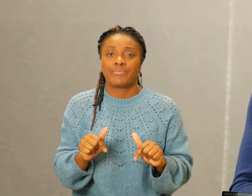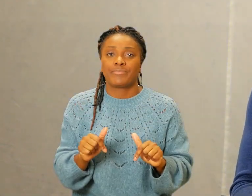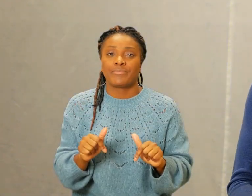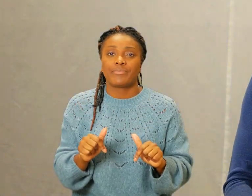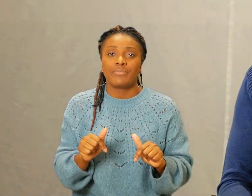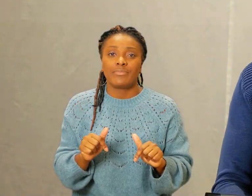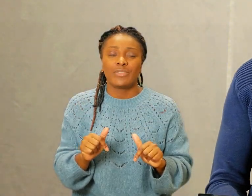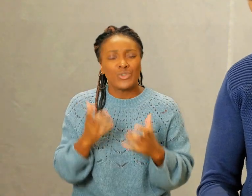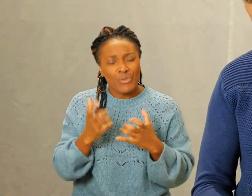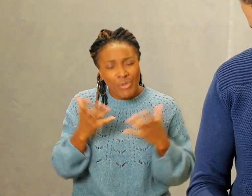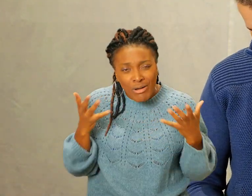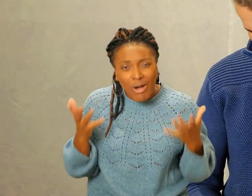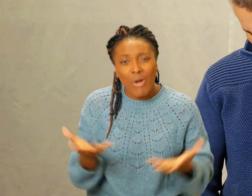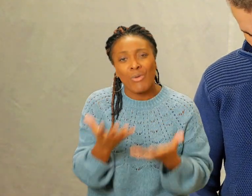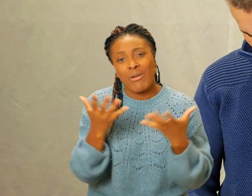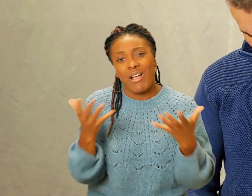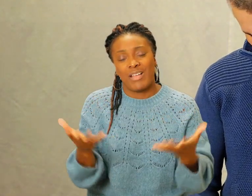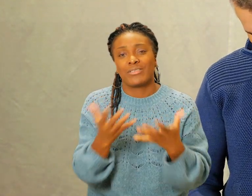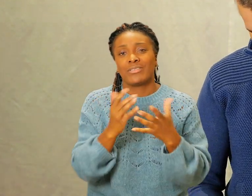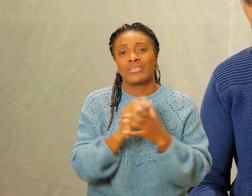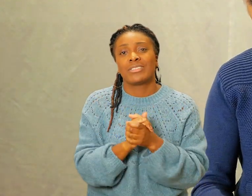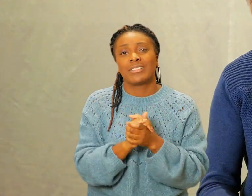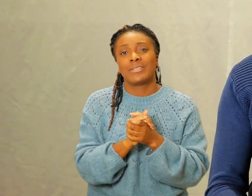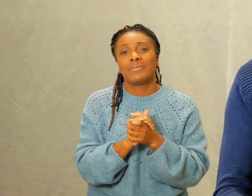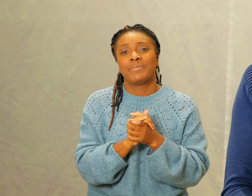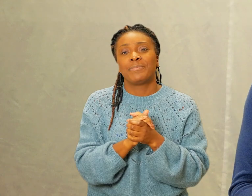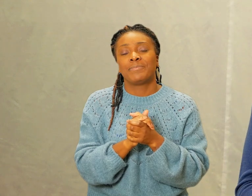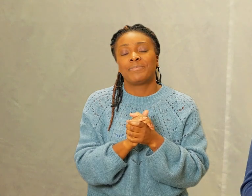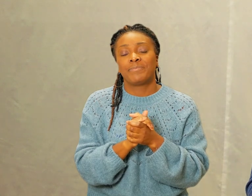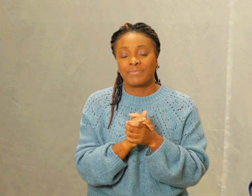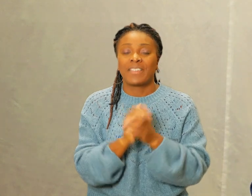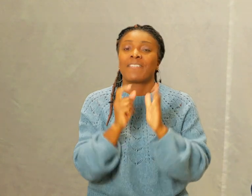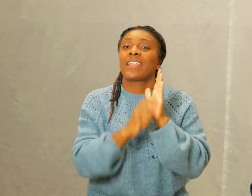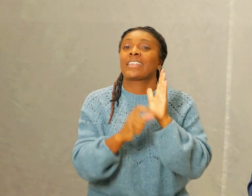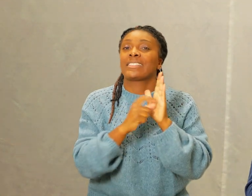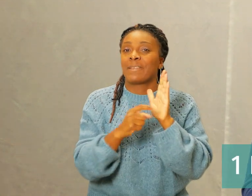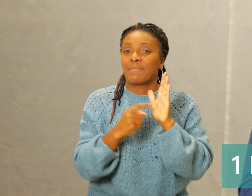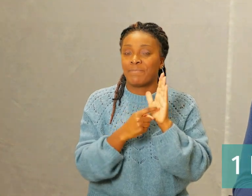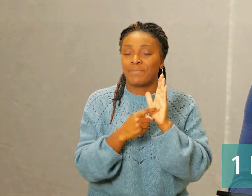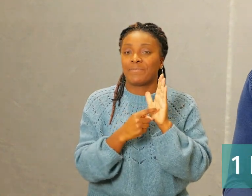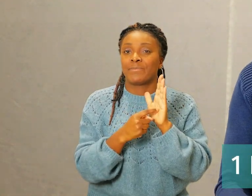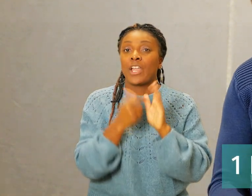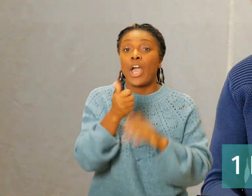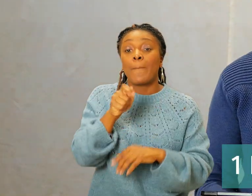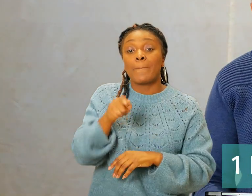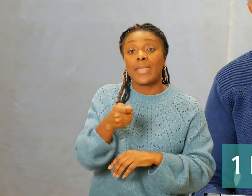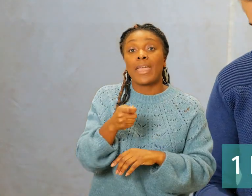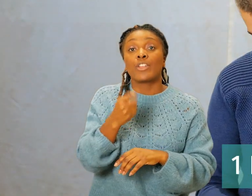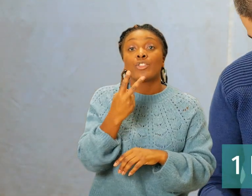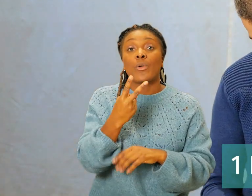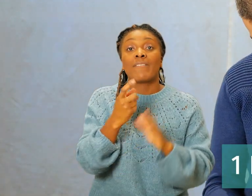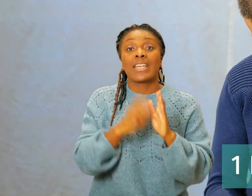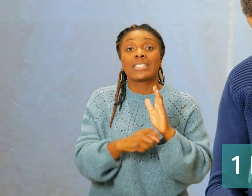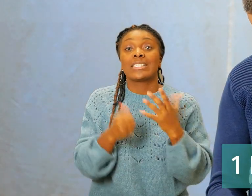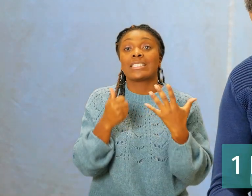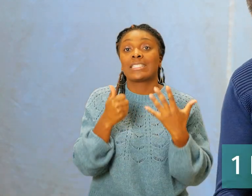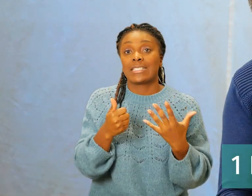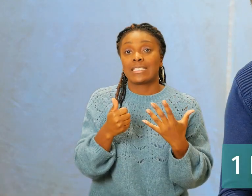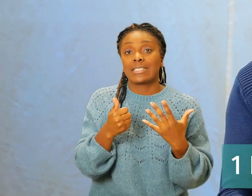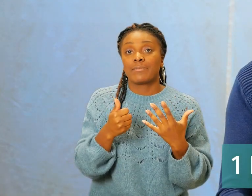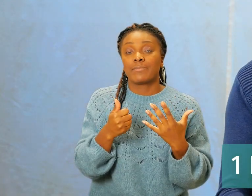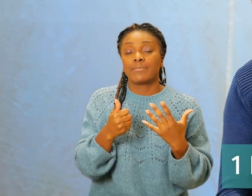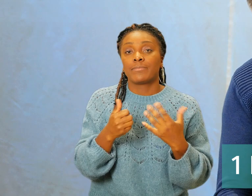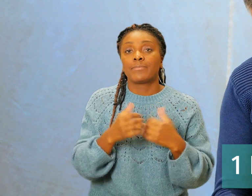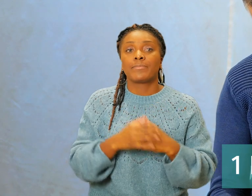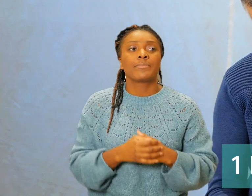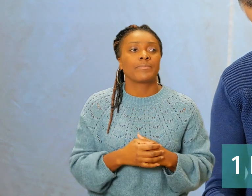sois encouragé aujourd'hui. Et j'aimerais terminer par ce verset aujourd'hui. 1 Pierre 2,6 en parole vivante. Voici